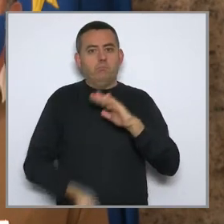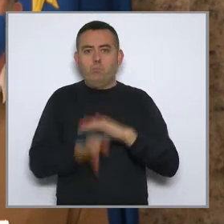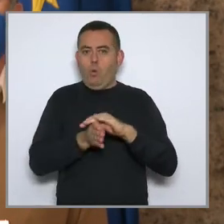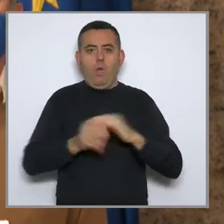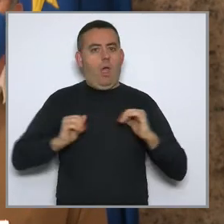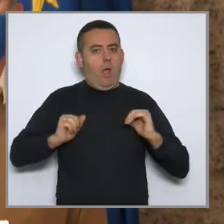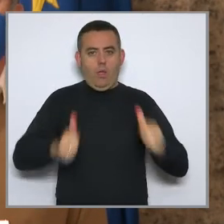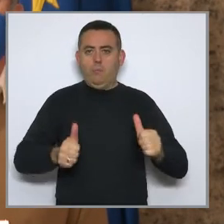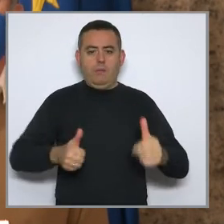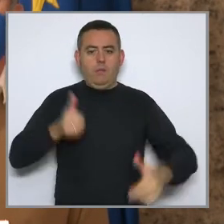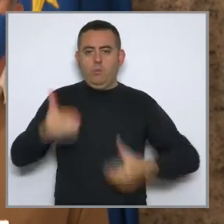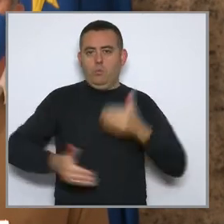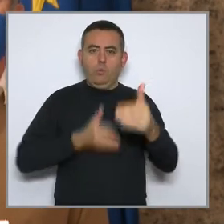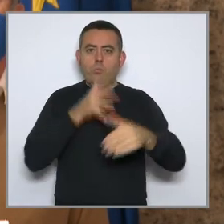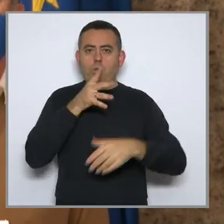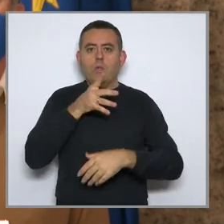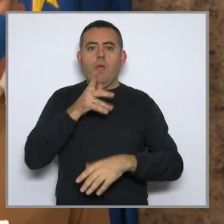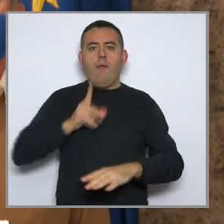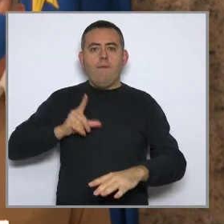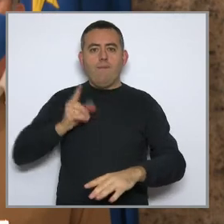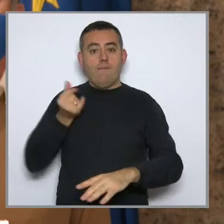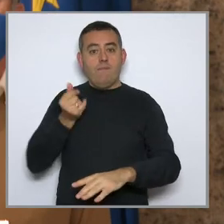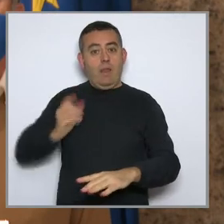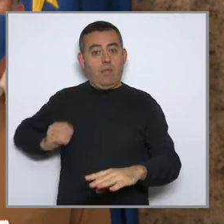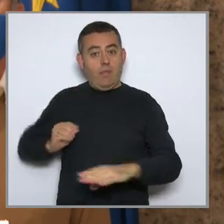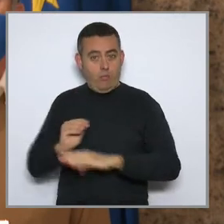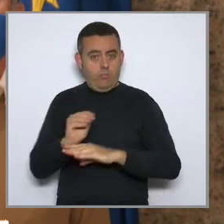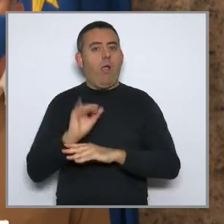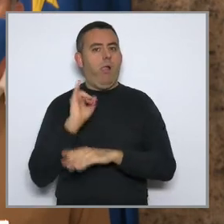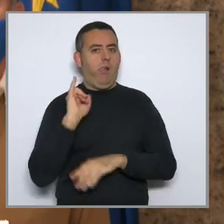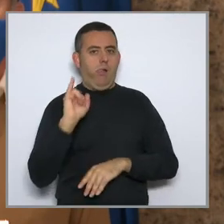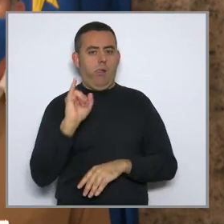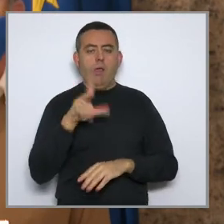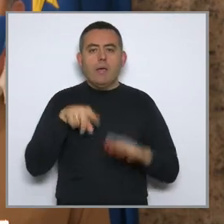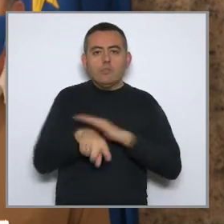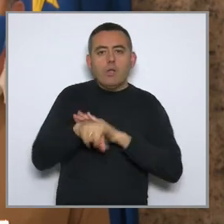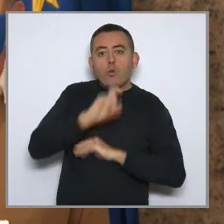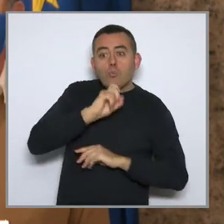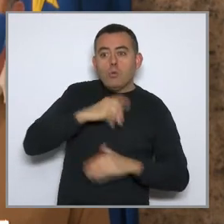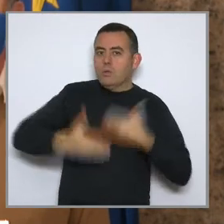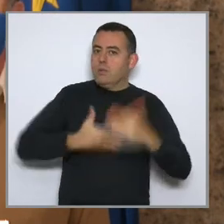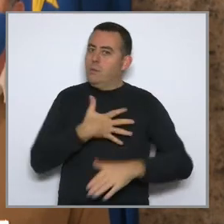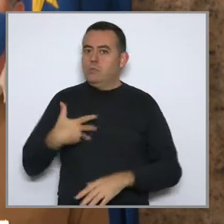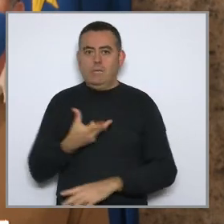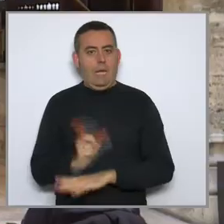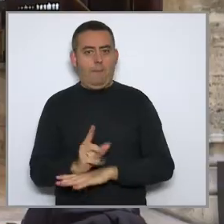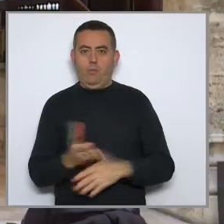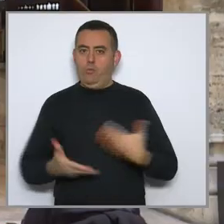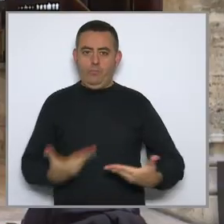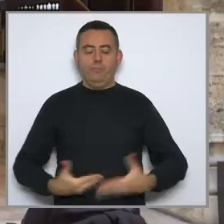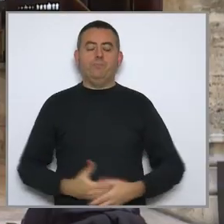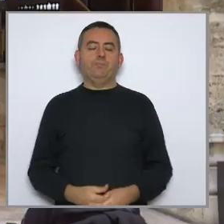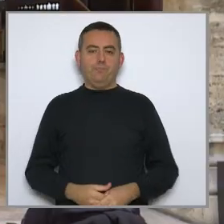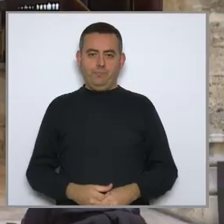que ara el que és bàsic és que siguem capaços de gestionar-lo el més ràpidament possible.